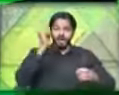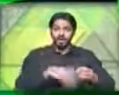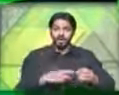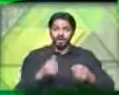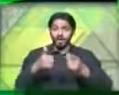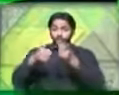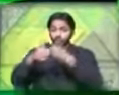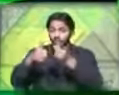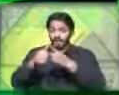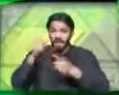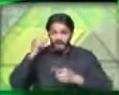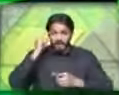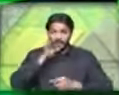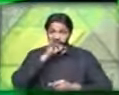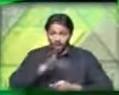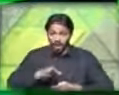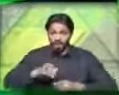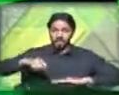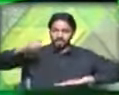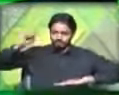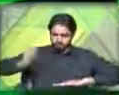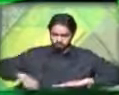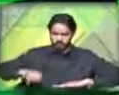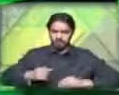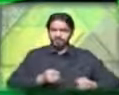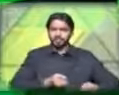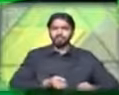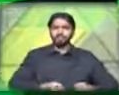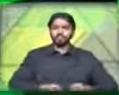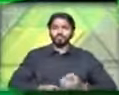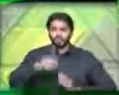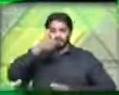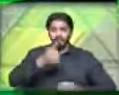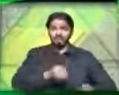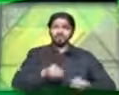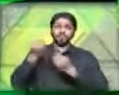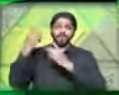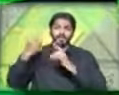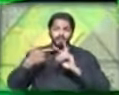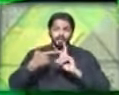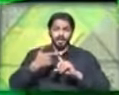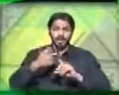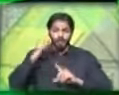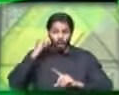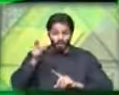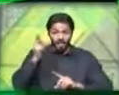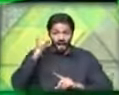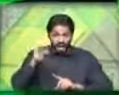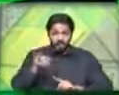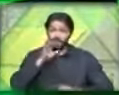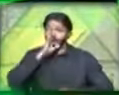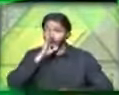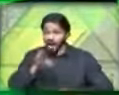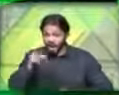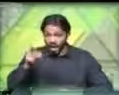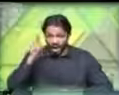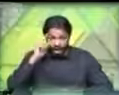عرف الحق وقضى بخلافه فهو في النار. ورجل حكم بين الناس